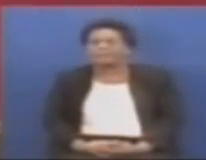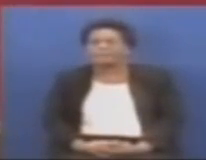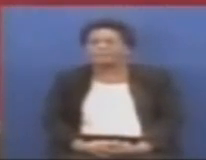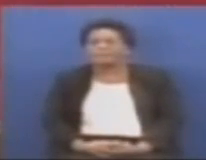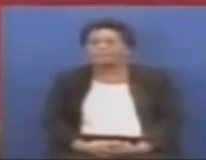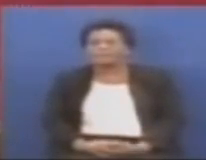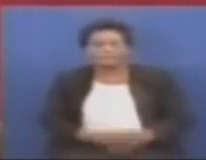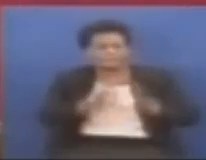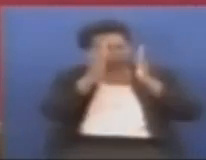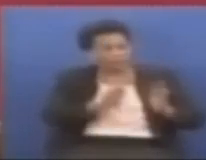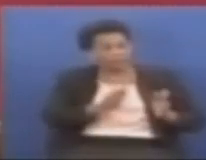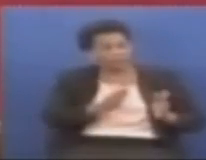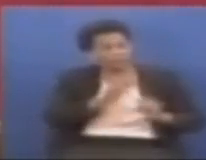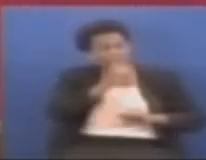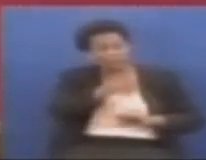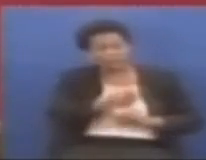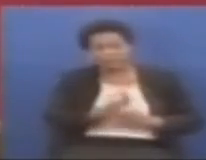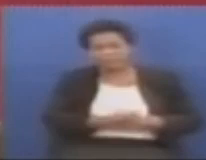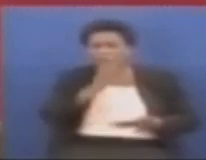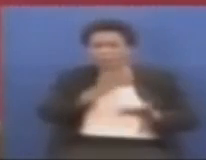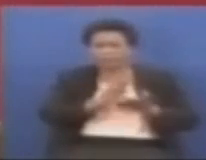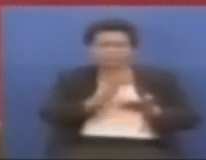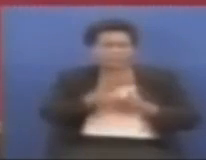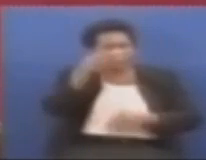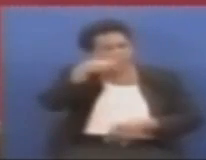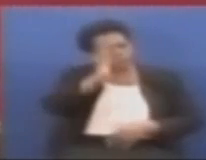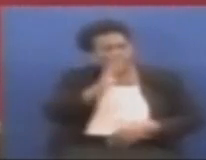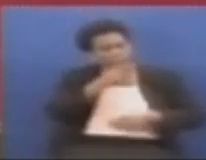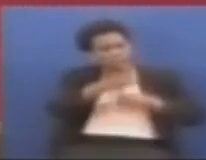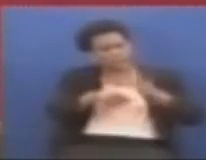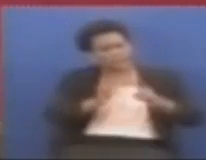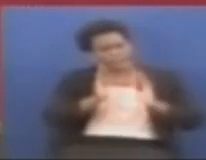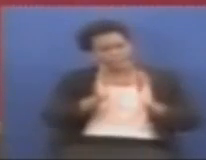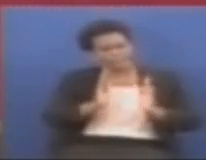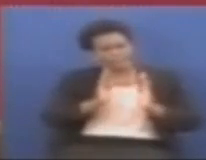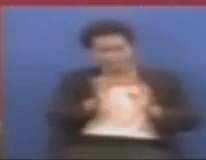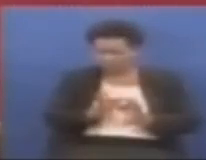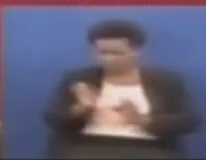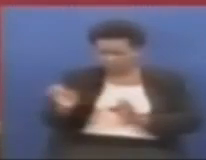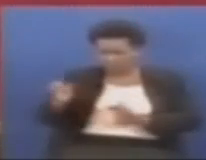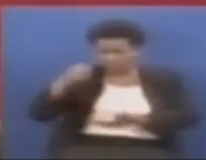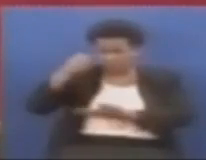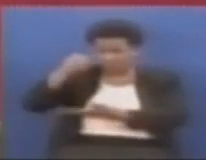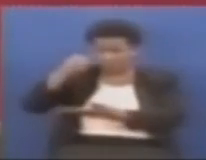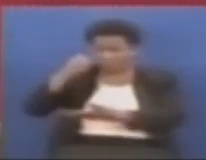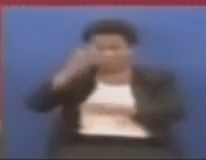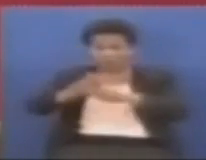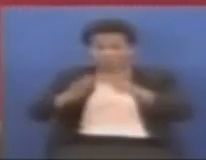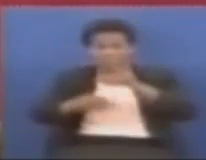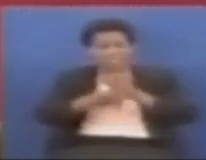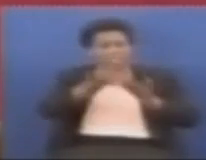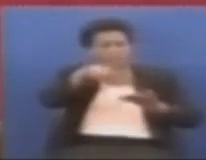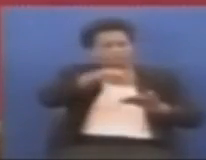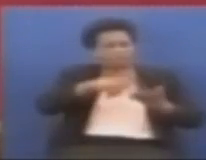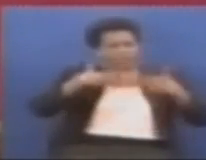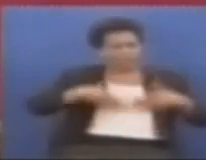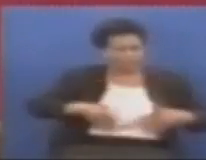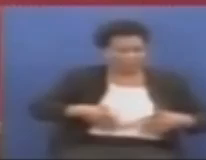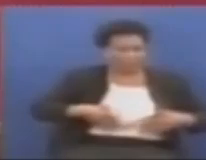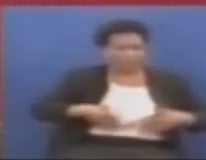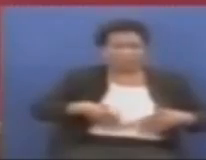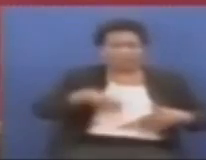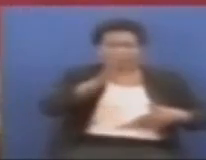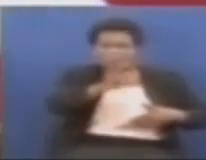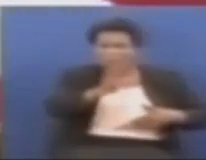Mheshimiwa Spika, serikali itaendelea kutenga fedha na kujenga vituo vya afya vya kutolea huduma kwenye mamlaka za serikali za mitaa